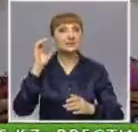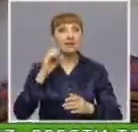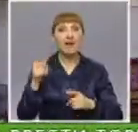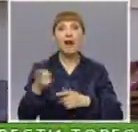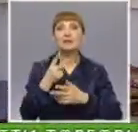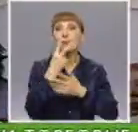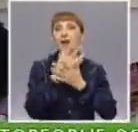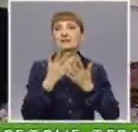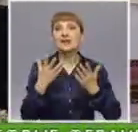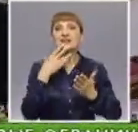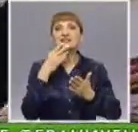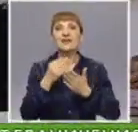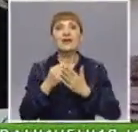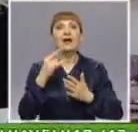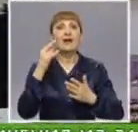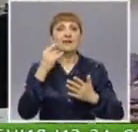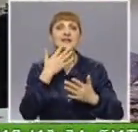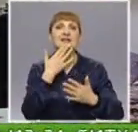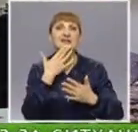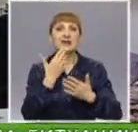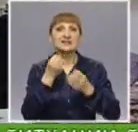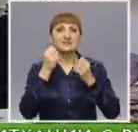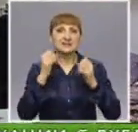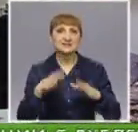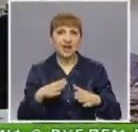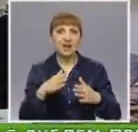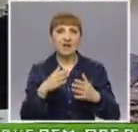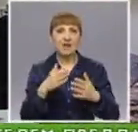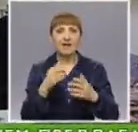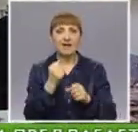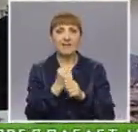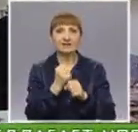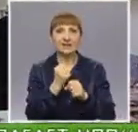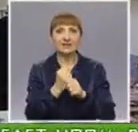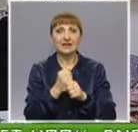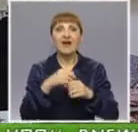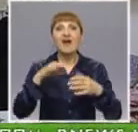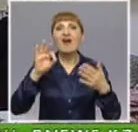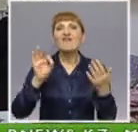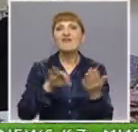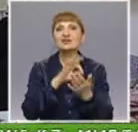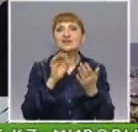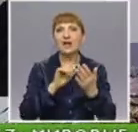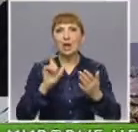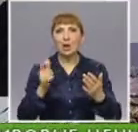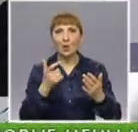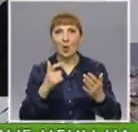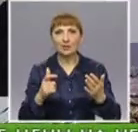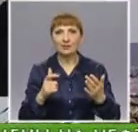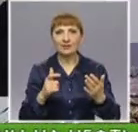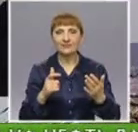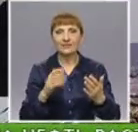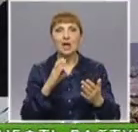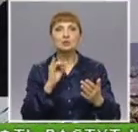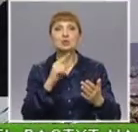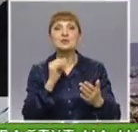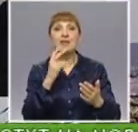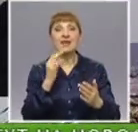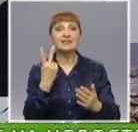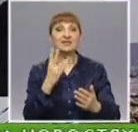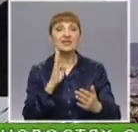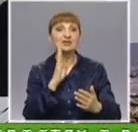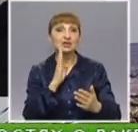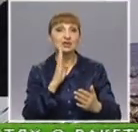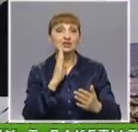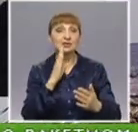Они представили свои национальные сюзане, что в переводе означает «вышивка с иголкой». В сюзане две женщины